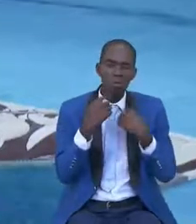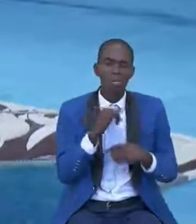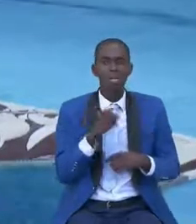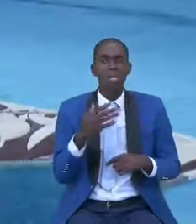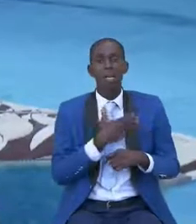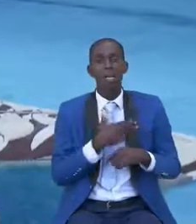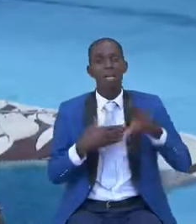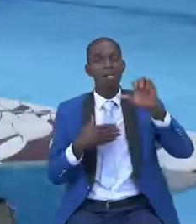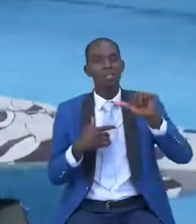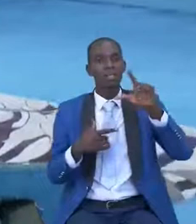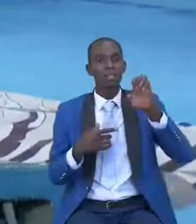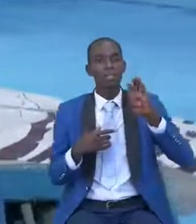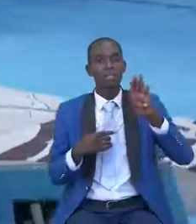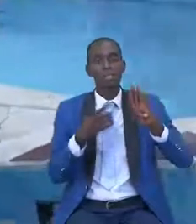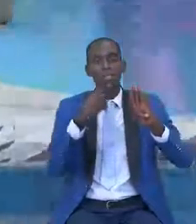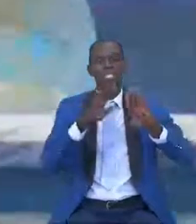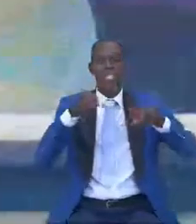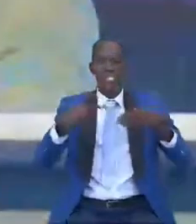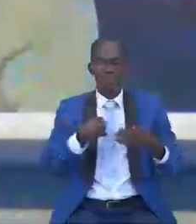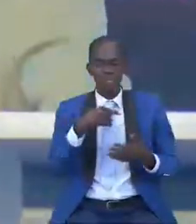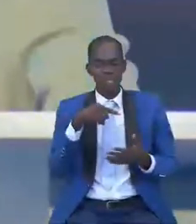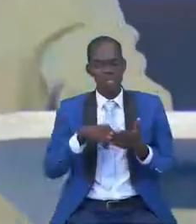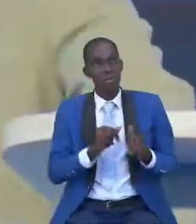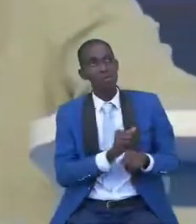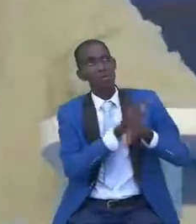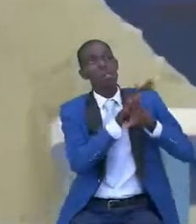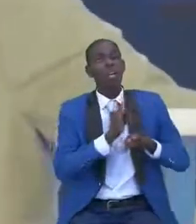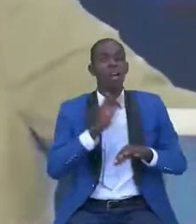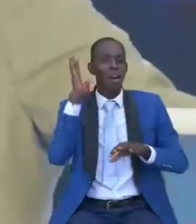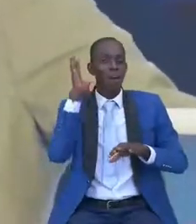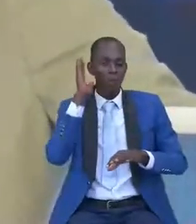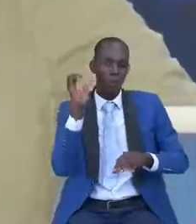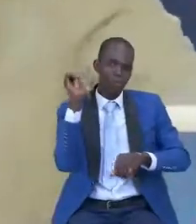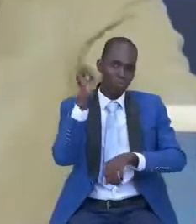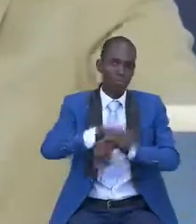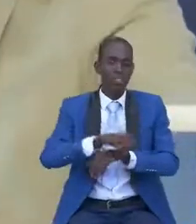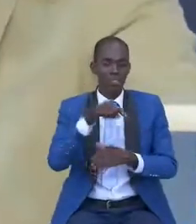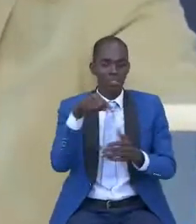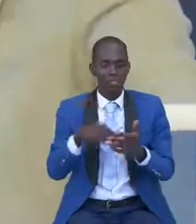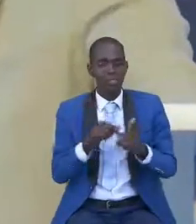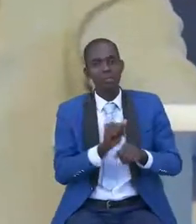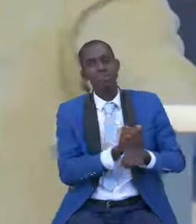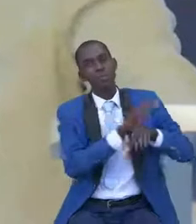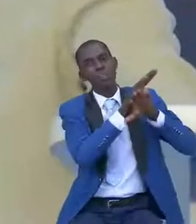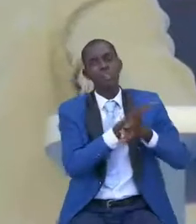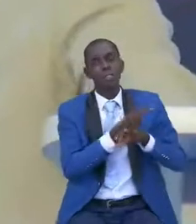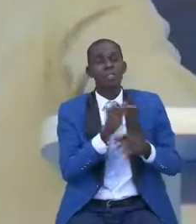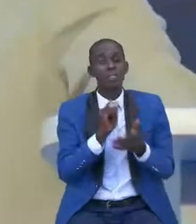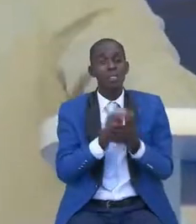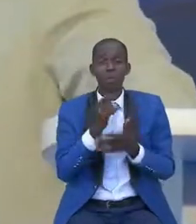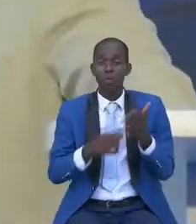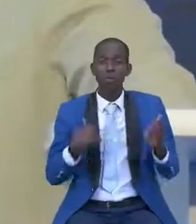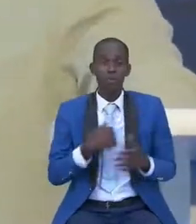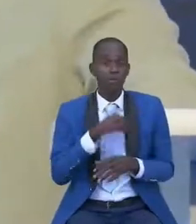luttait pas, il ne pleurait pas. Caleb a dit, donnez-moi cette montagne, je vais la